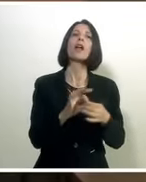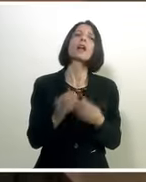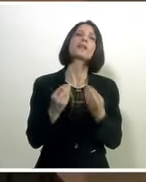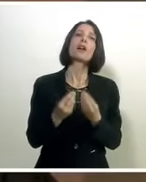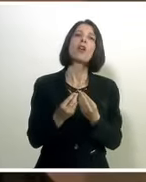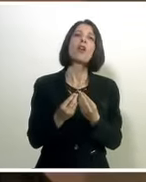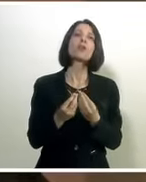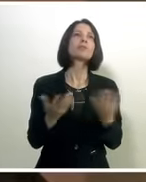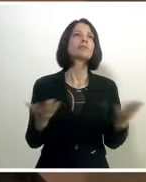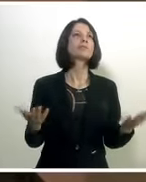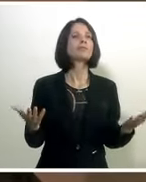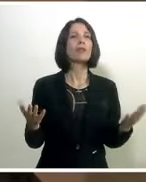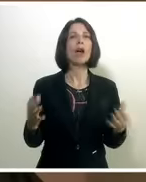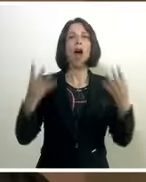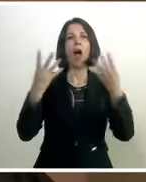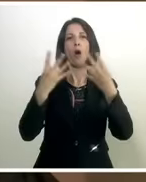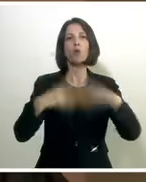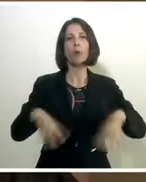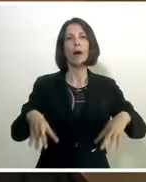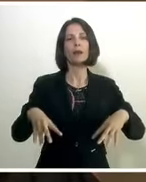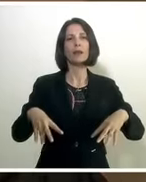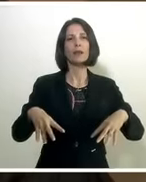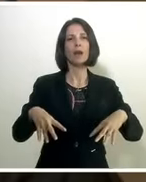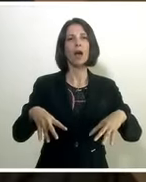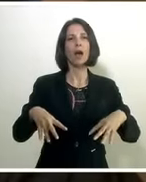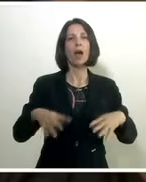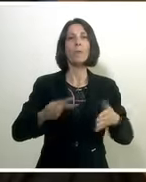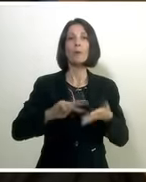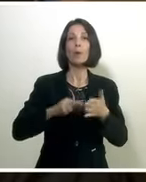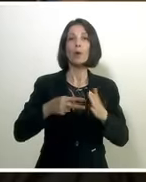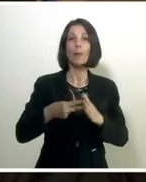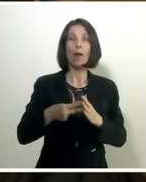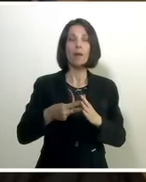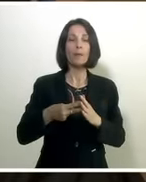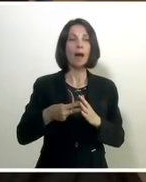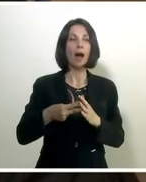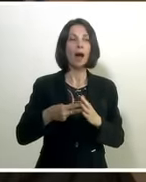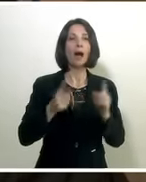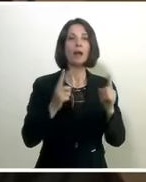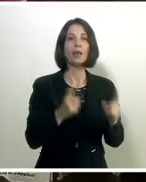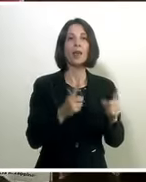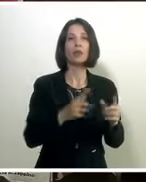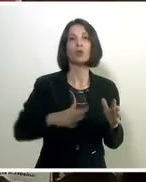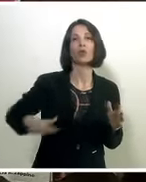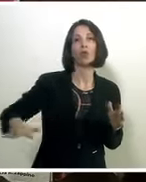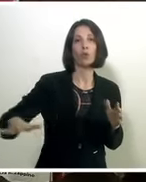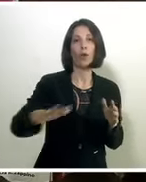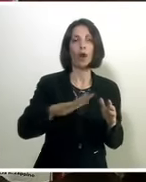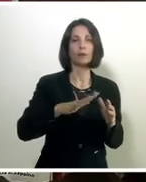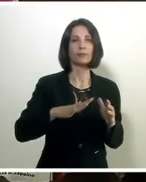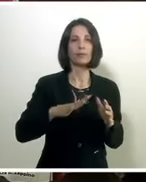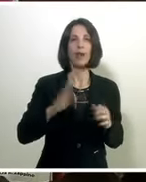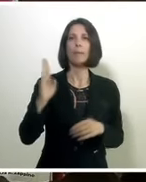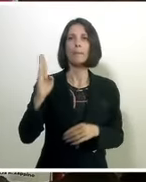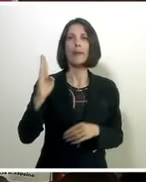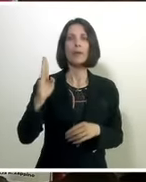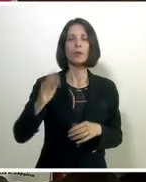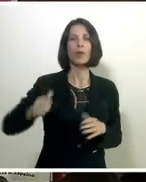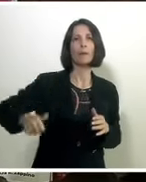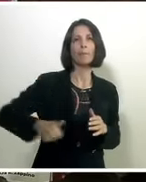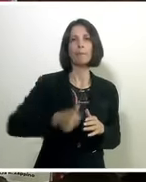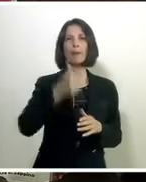naturalmente alla questione ecologica che Berlinguer ebbe il particolare merito di proporre tra i primi nel dibattito